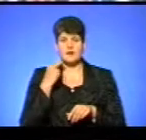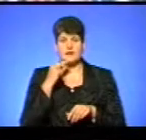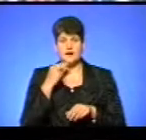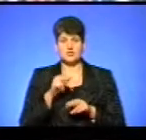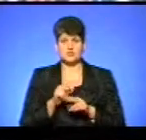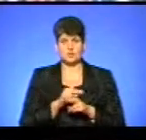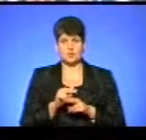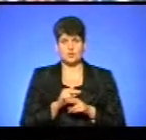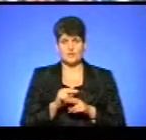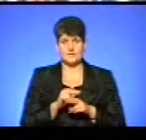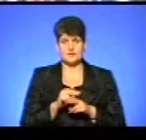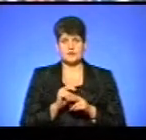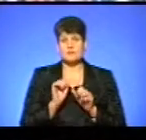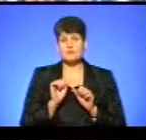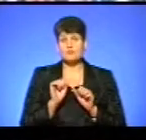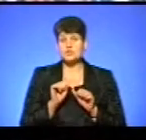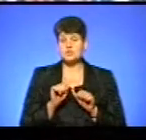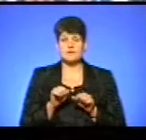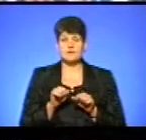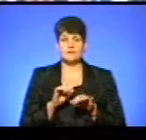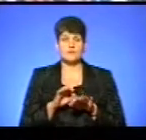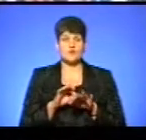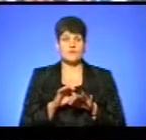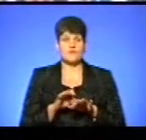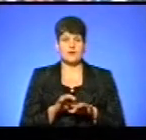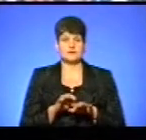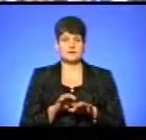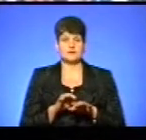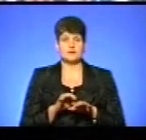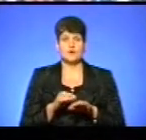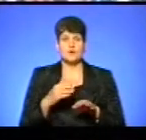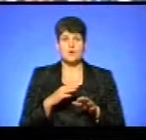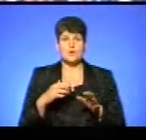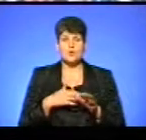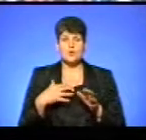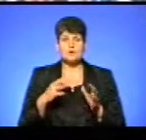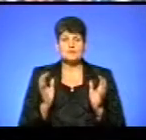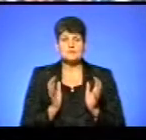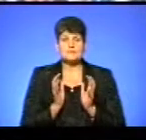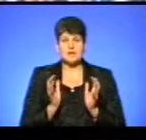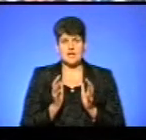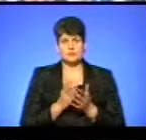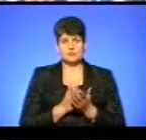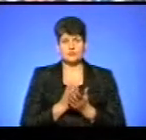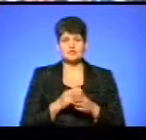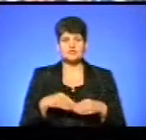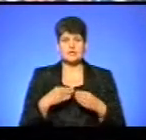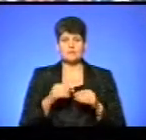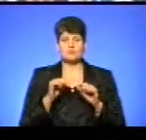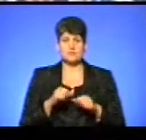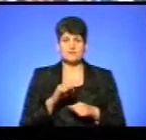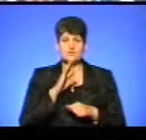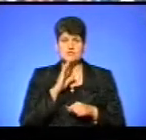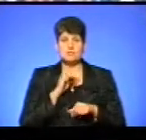краще виліковуються, можливо, проведення органозберігаючих операцій, що дає можливість жінці